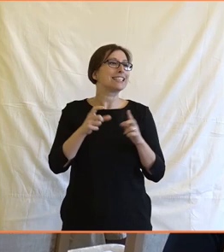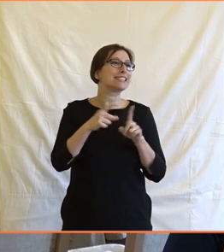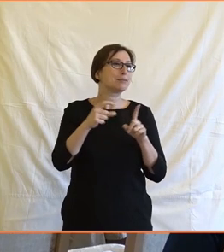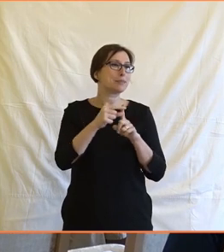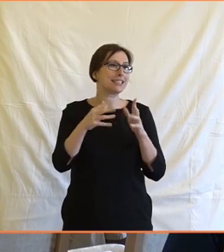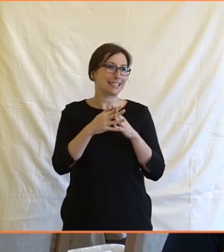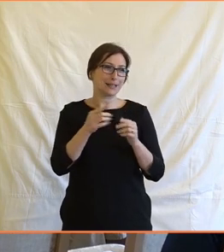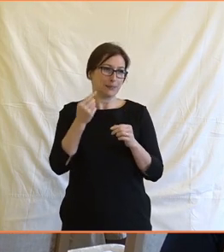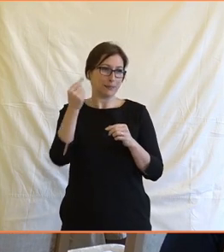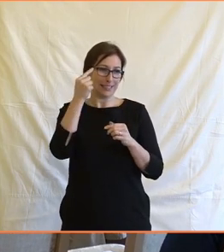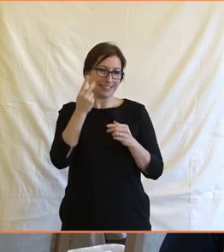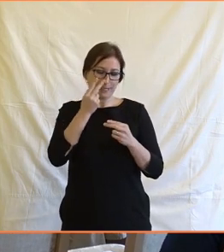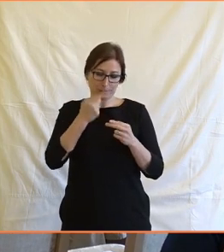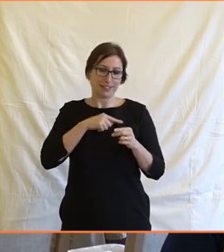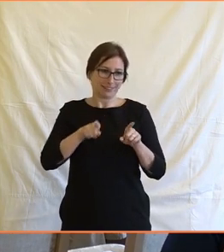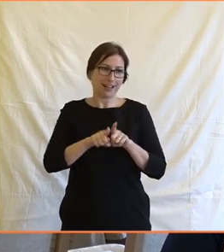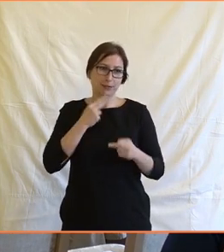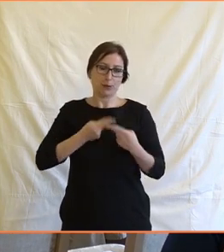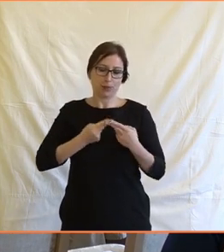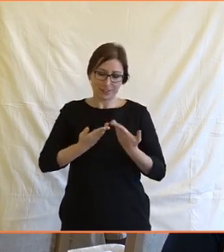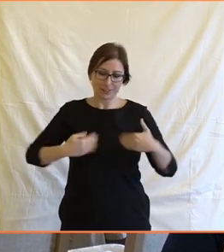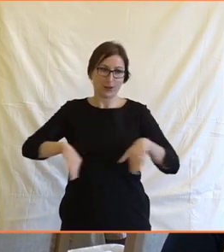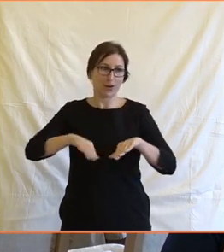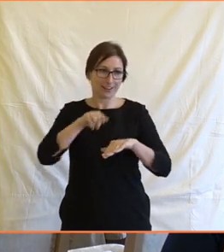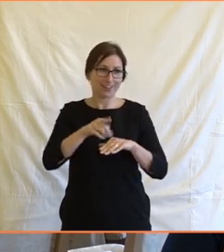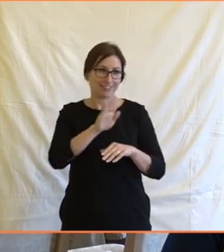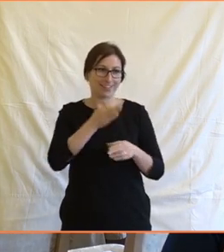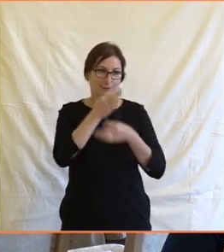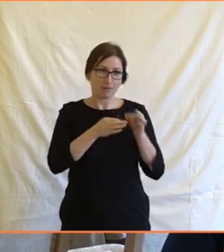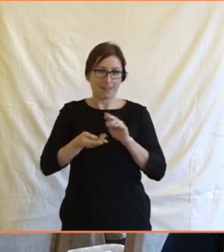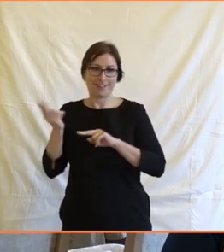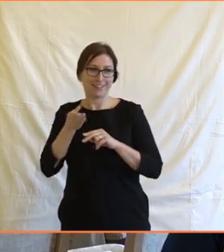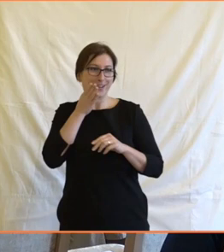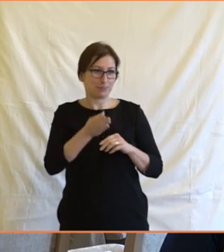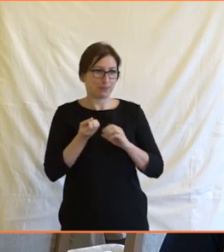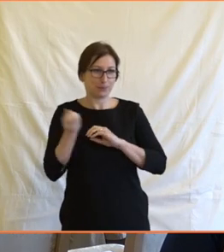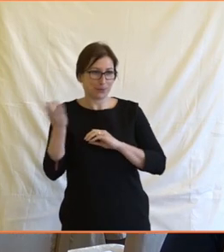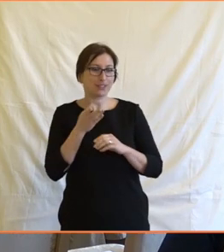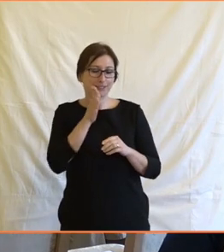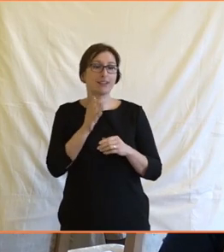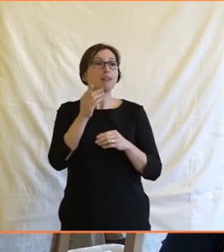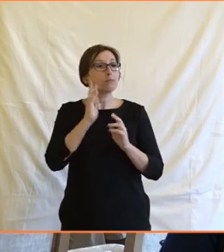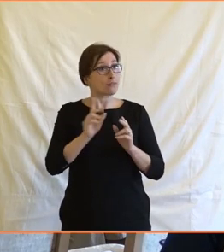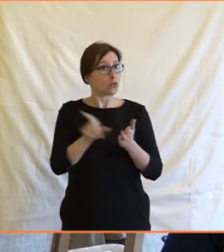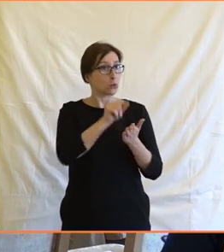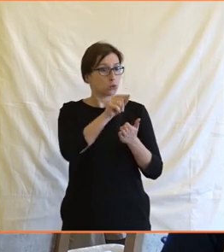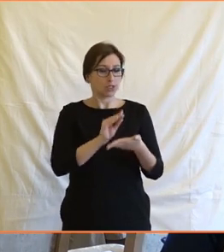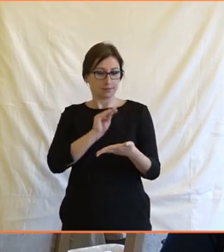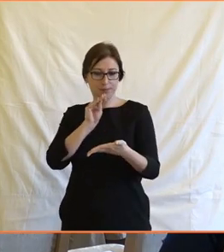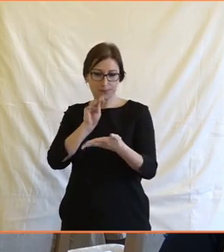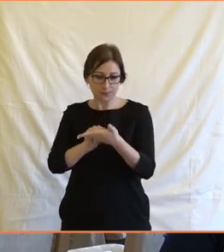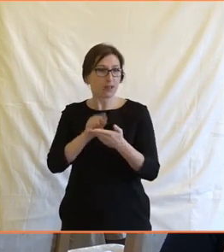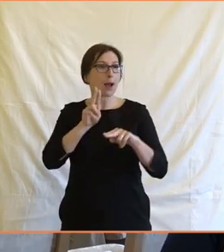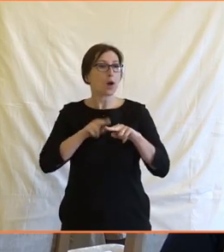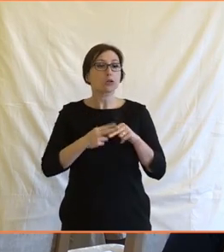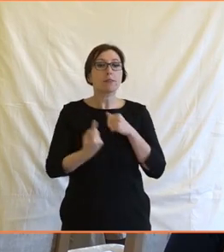ošetřeno, protože jsme zodpovědným projektem, tak prosím využijte té příležitosti, protože vás